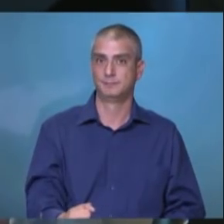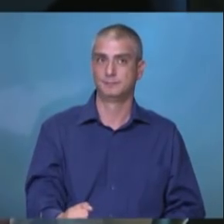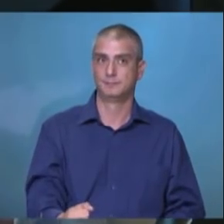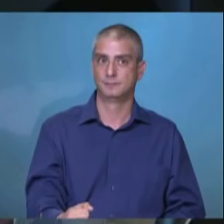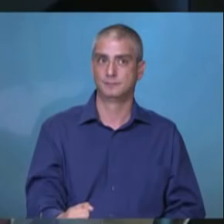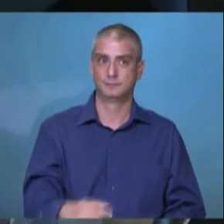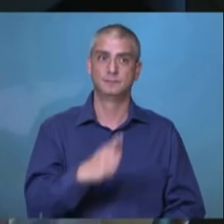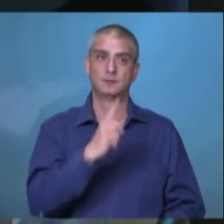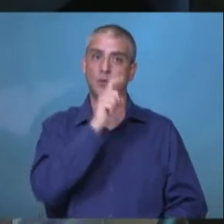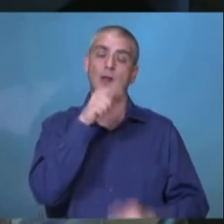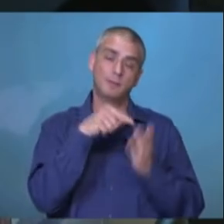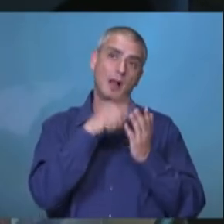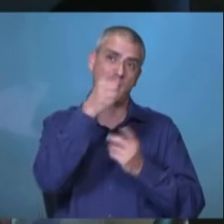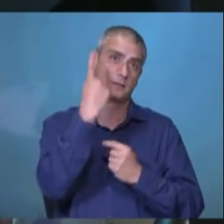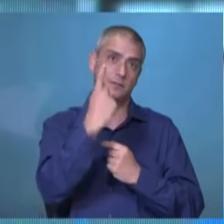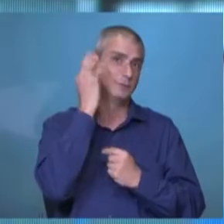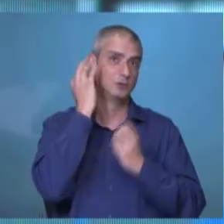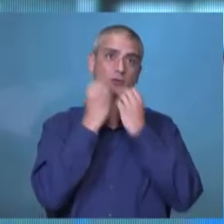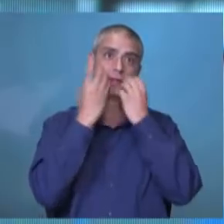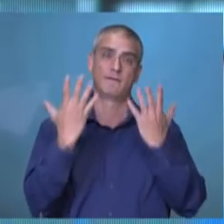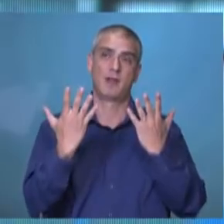כן. זה כנראה כי את נפלאה.